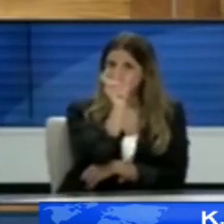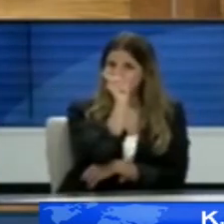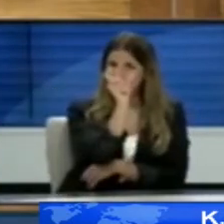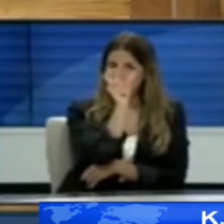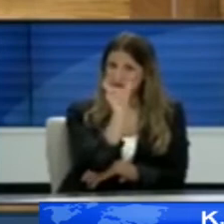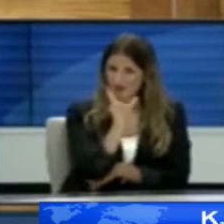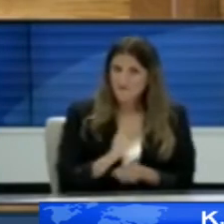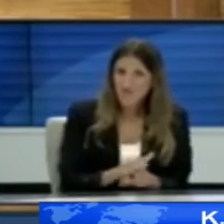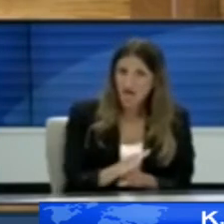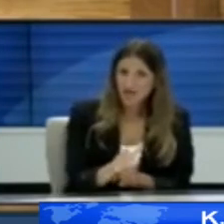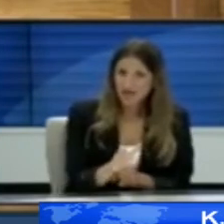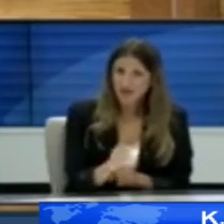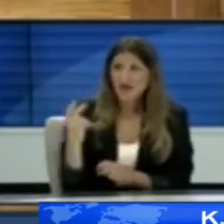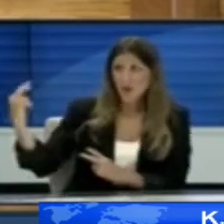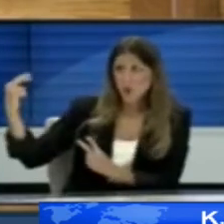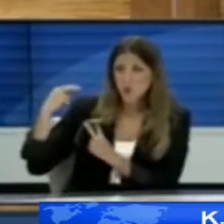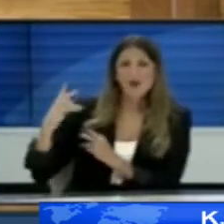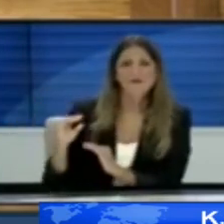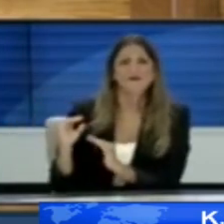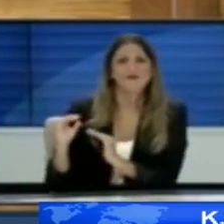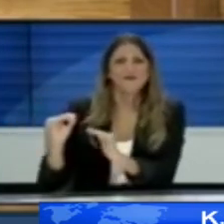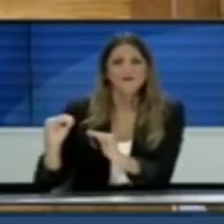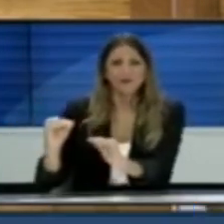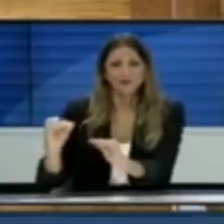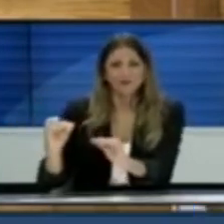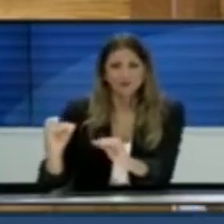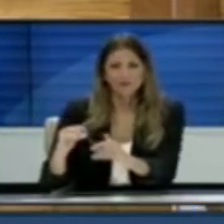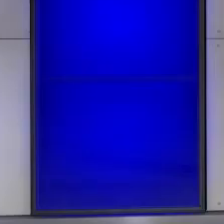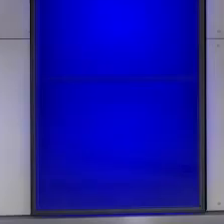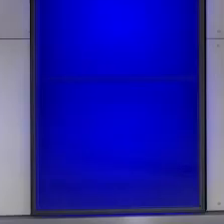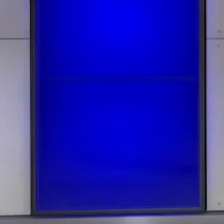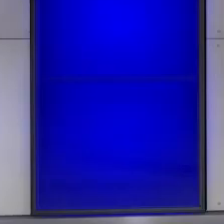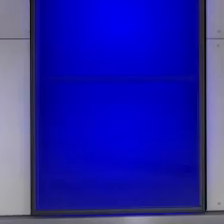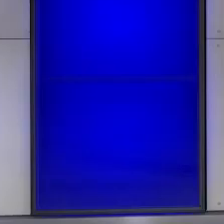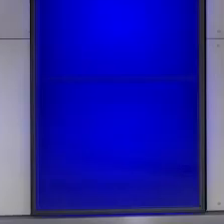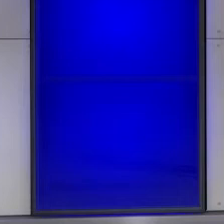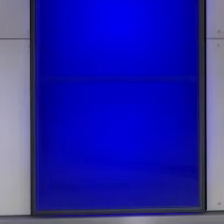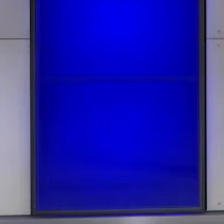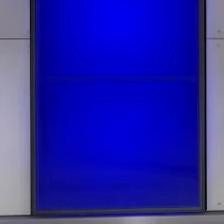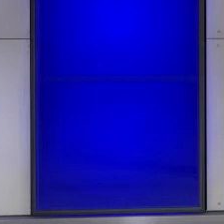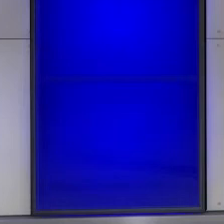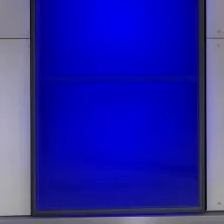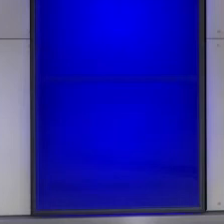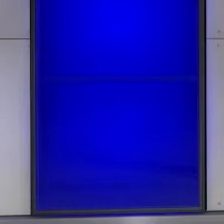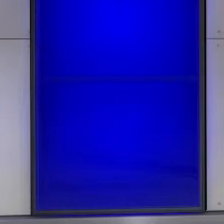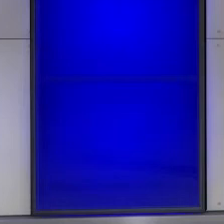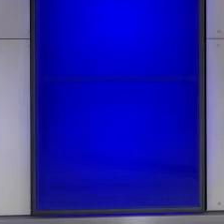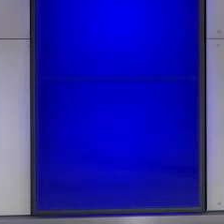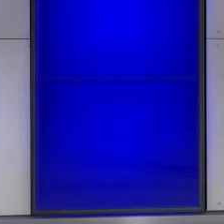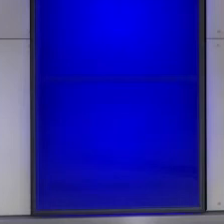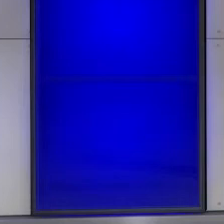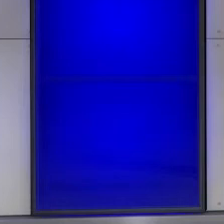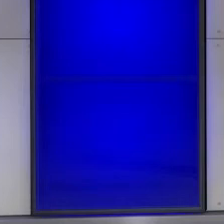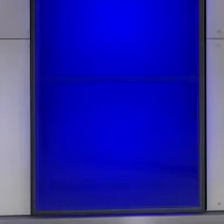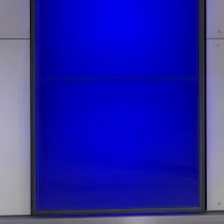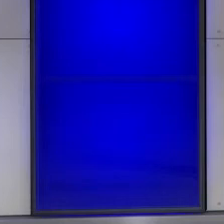του πράγματος, παραμένει η εποπτεία. Για να ξέρουμε τι λέμε. Κοινωνική πολιτική που εξαθλειώνει τον λαό και